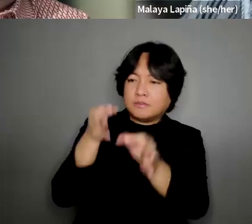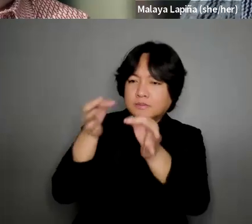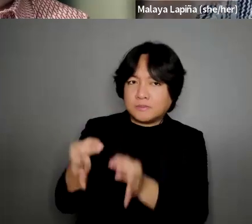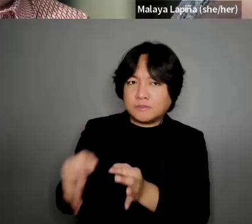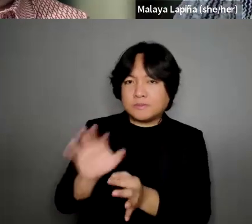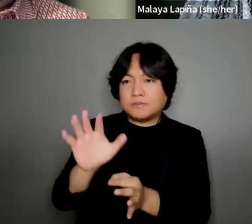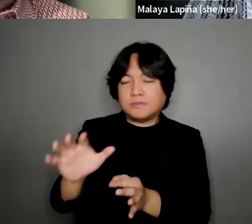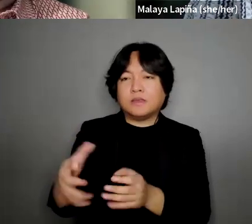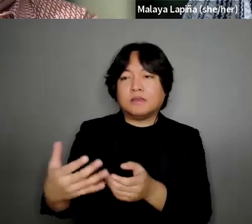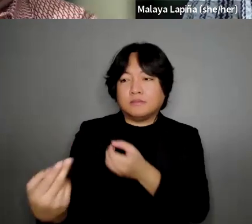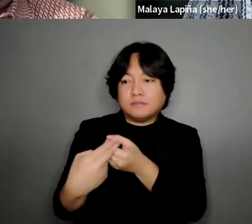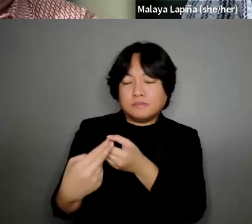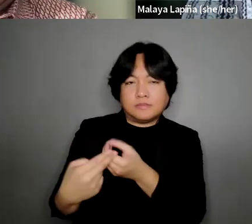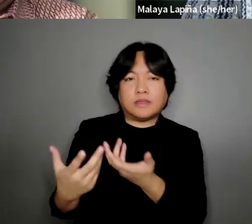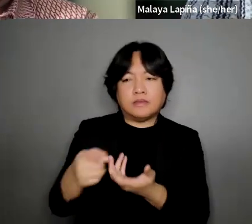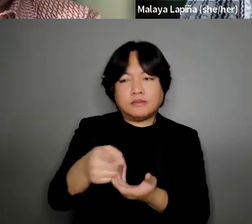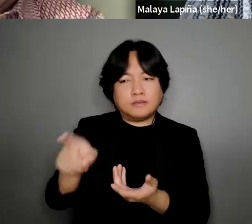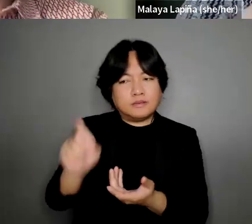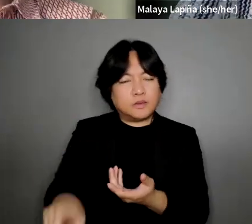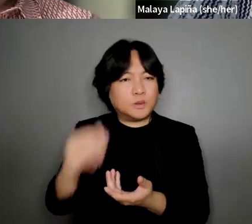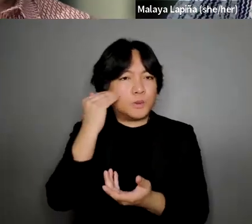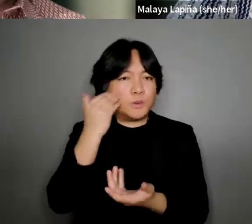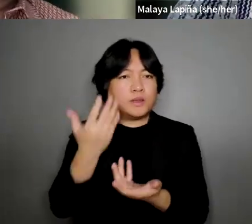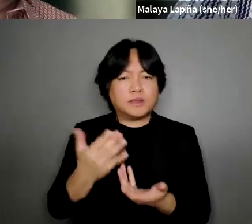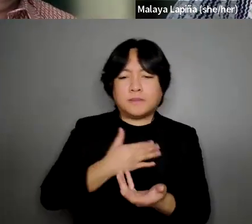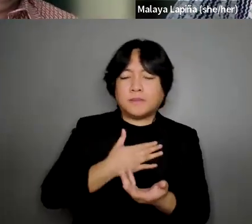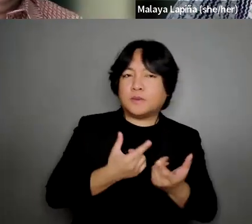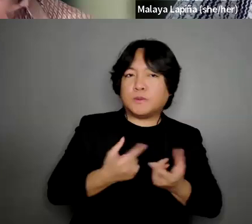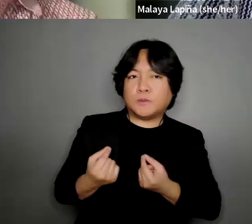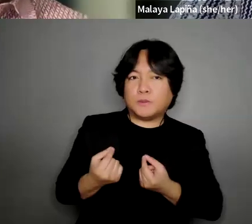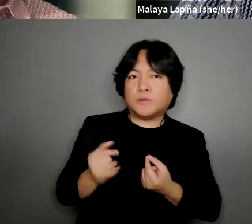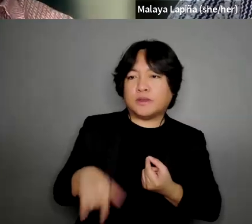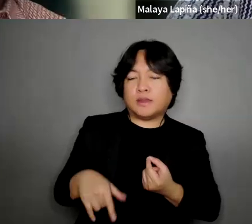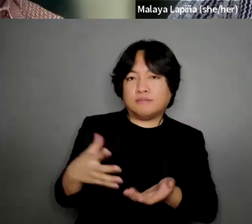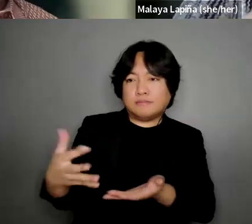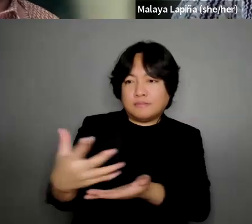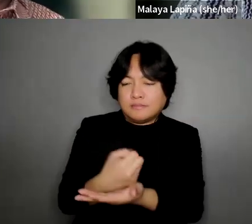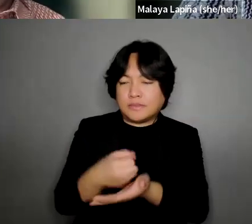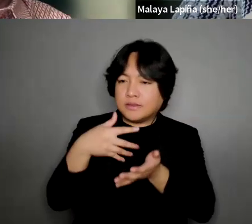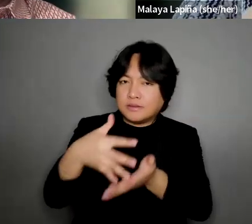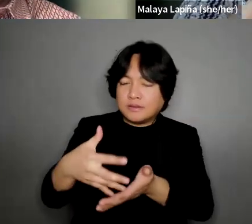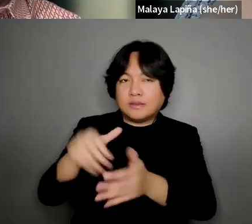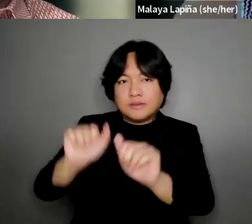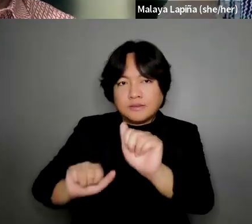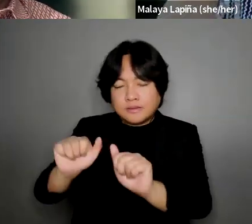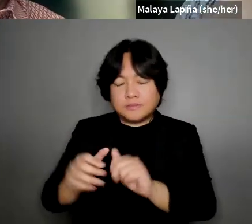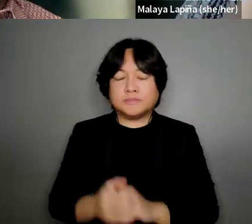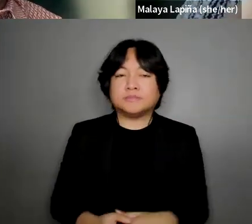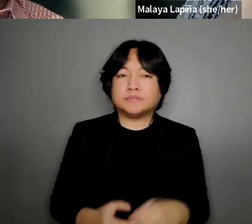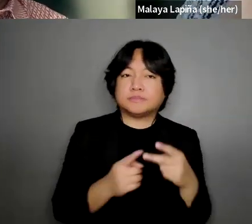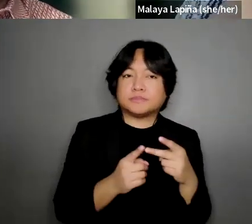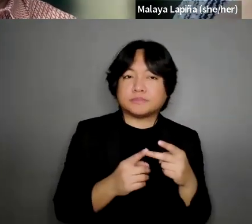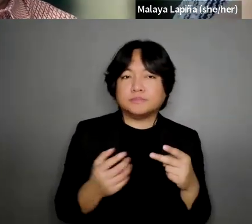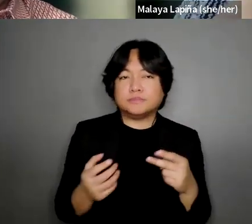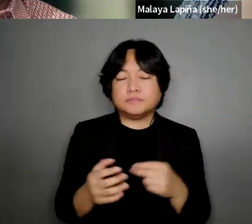your participants, kung hindi alam din nila no, kung ano yung stakes nila dun sa pag-aaral na ginagawa. And second, and I